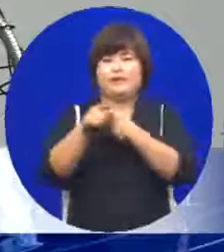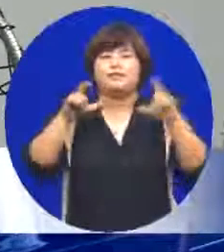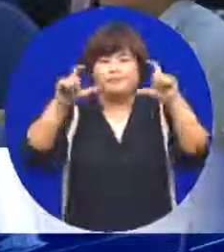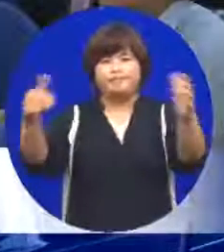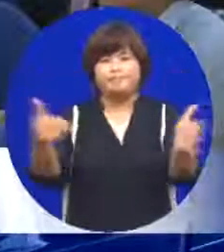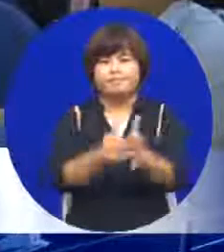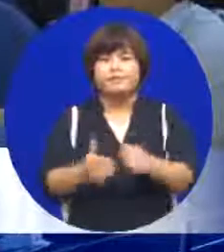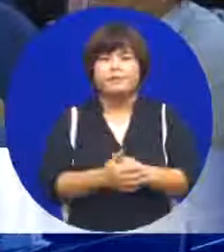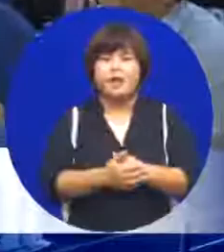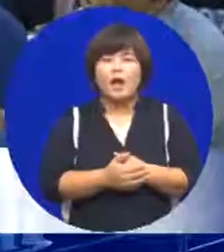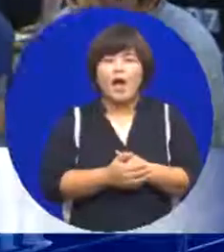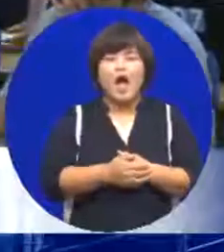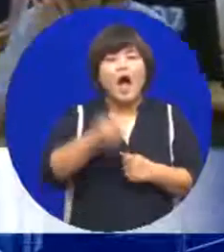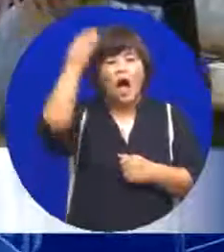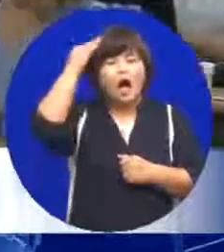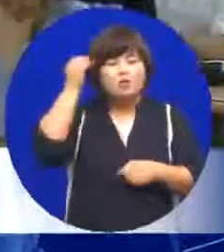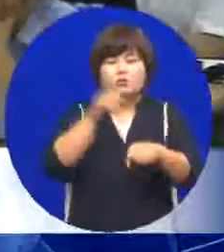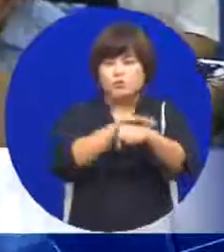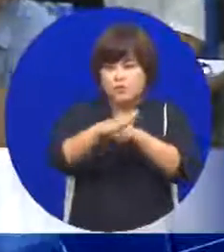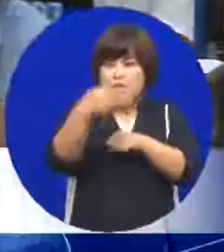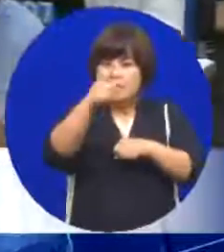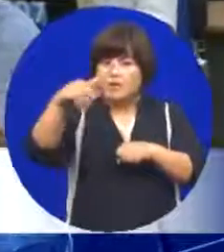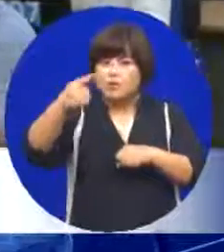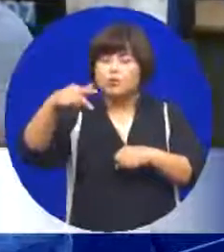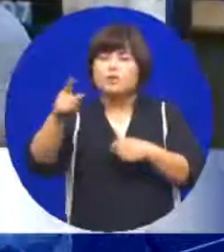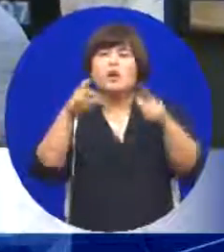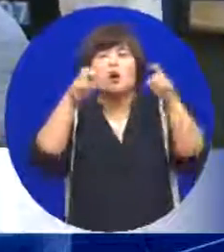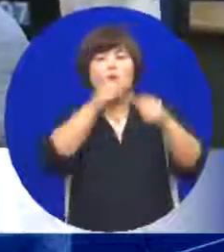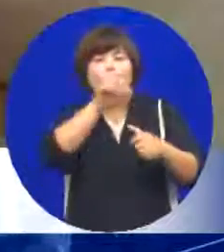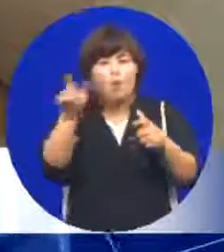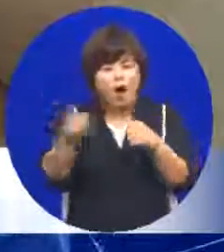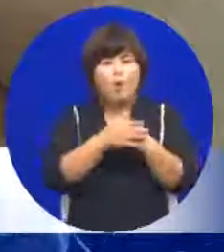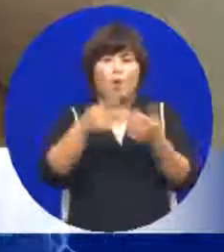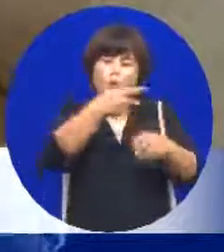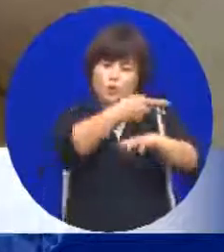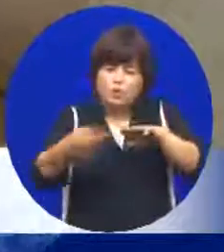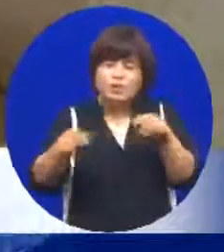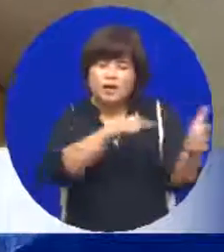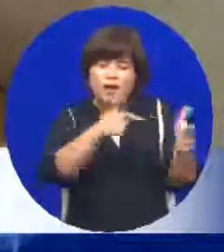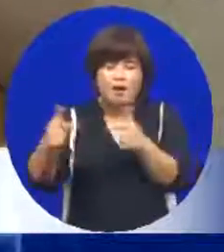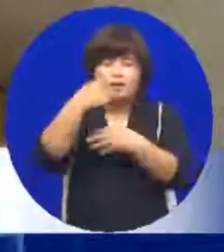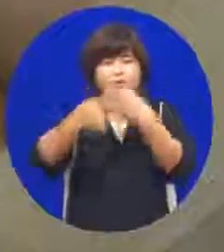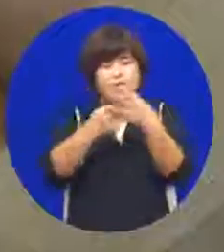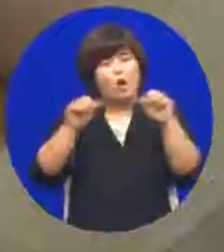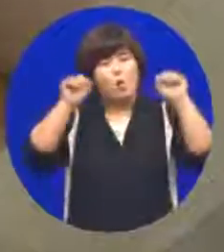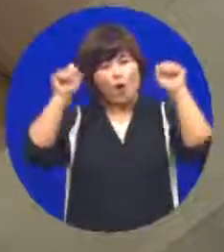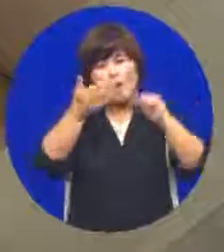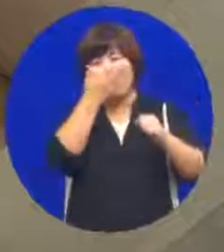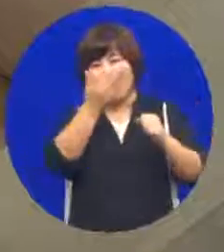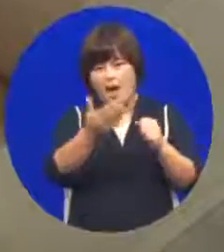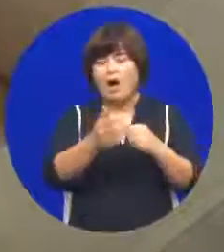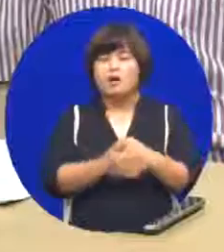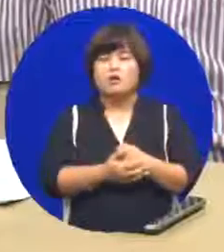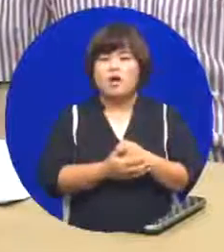밝혔습니다. 정 시장은 한국형 복합리조트 사업에 대한 용인시의 장점을 골프, 수상 레저, 스키 등 사계절 관광을